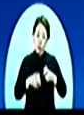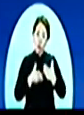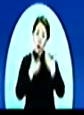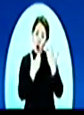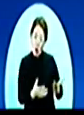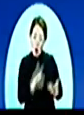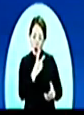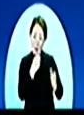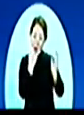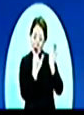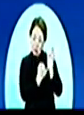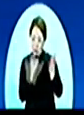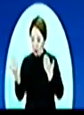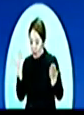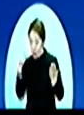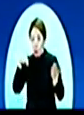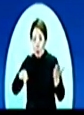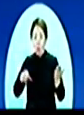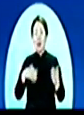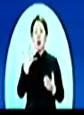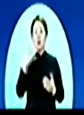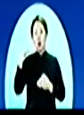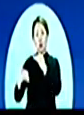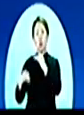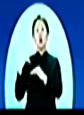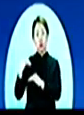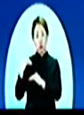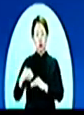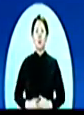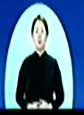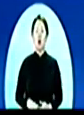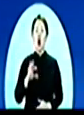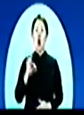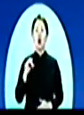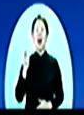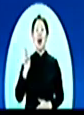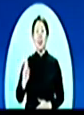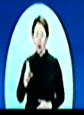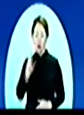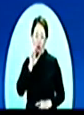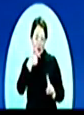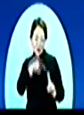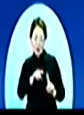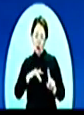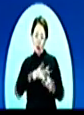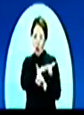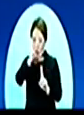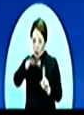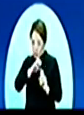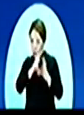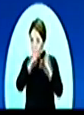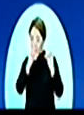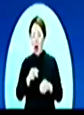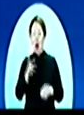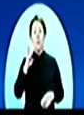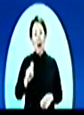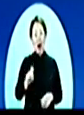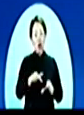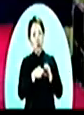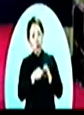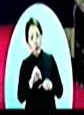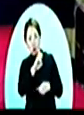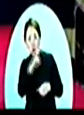жижиглэн худалдааны салбарын борлуулалт жилд дунджаар 17.5%, нийтийн хоолны салбарын орлого 19.6%